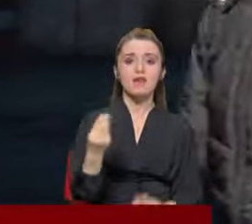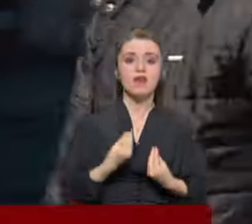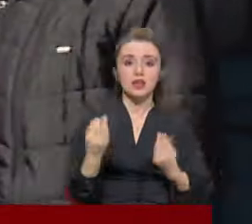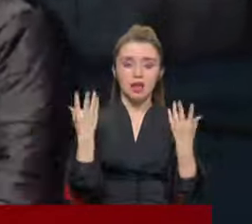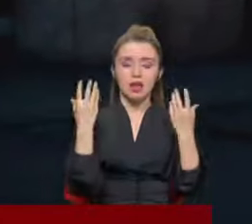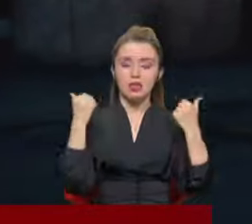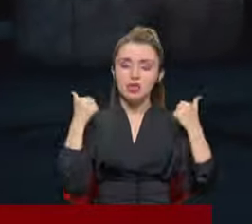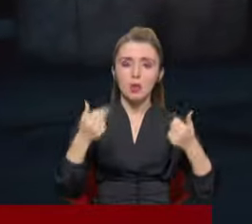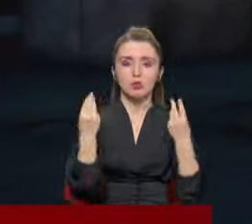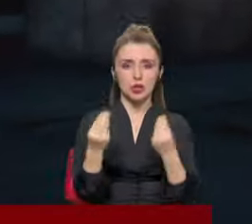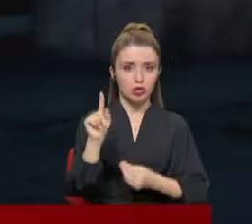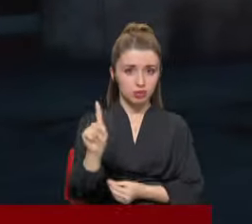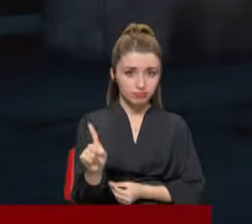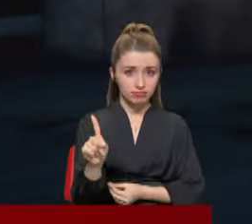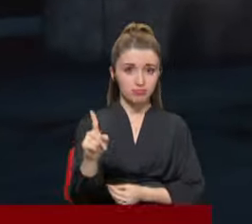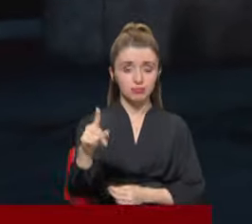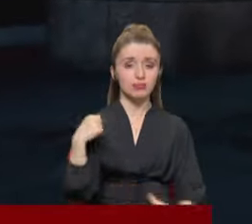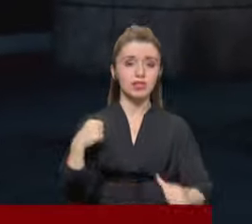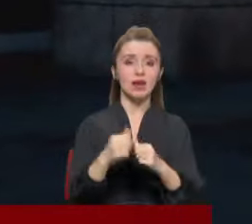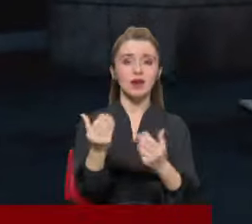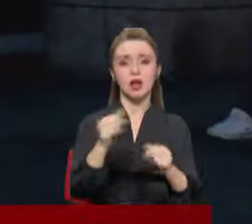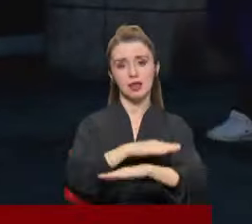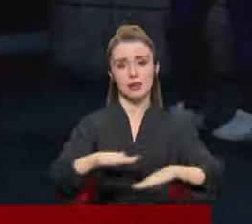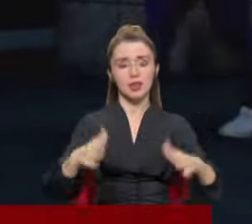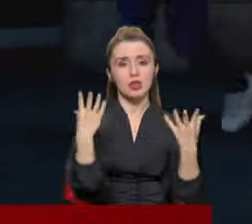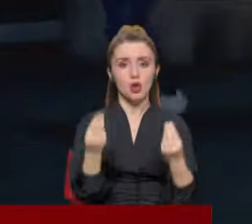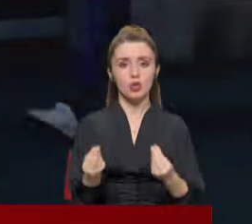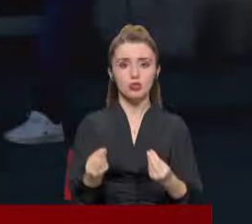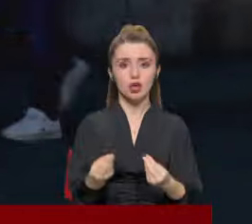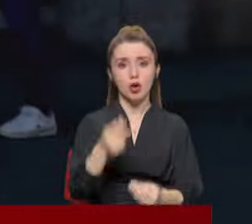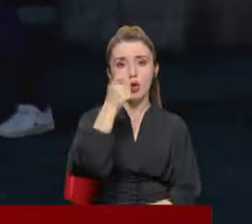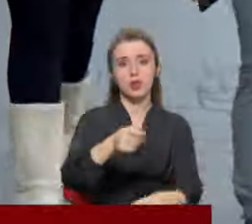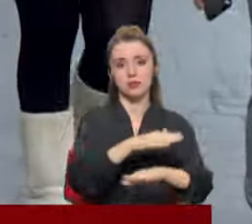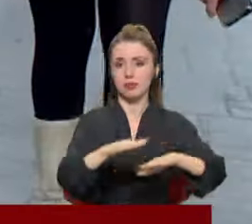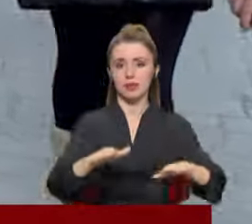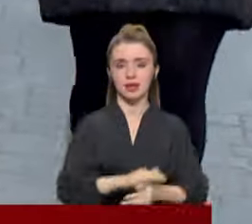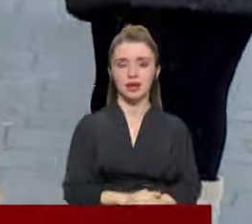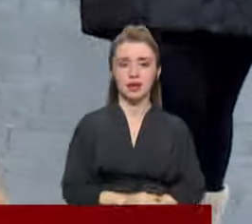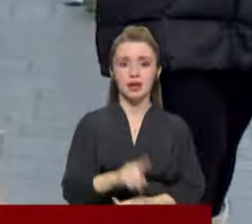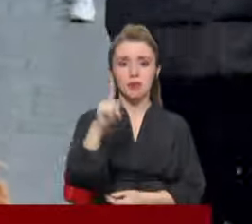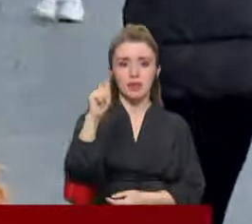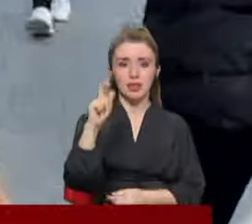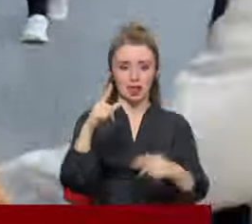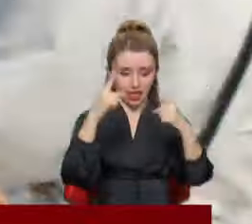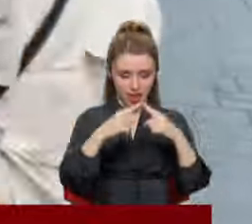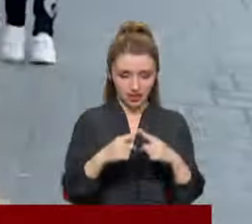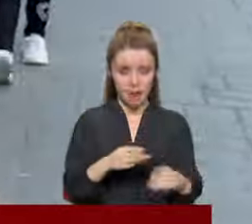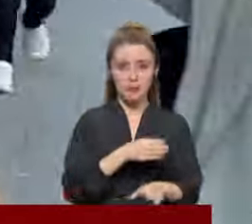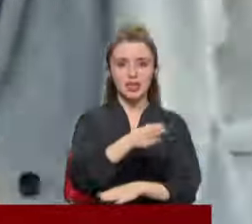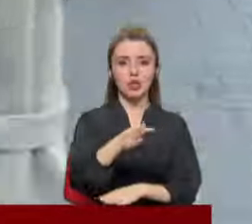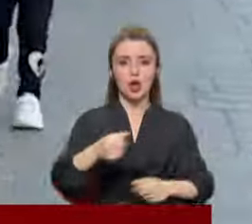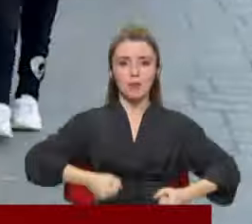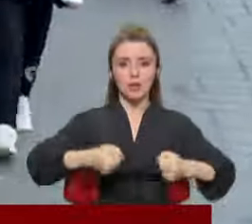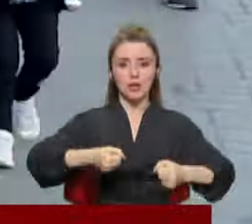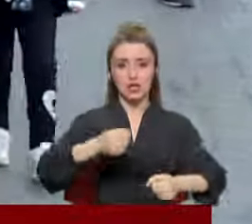verse tabii ki güzel. Ama bir kere alacağım 15 bin lira. Onun da yeri yurdu belli, zaten gidecek. 1 liranın hesabını yapıyorum yavrum. Gidiyorum